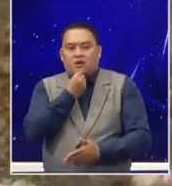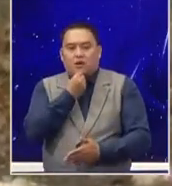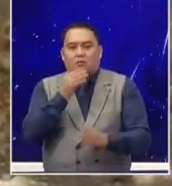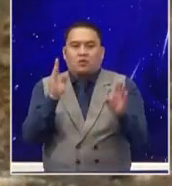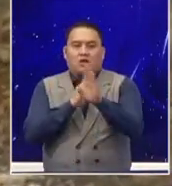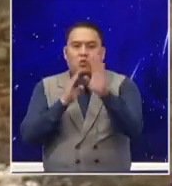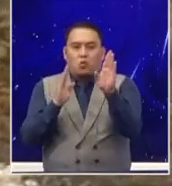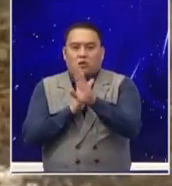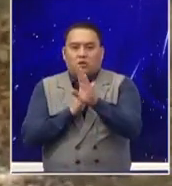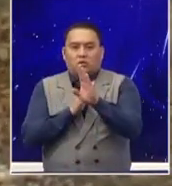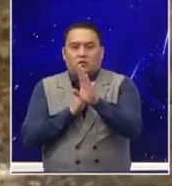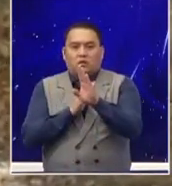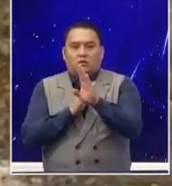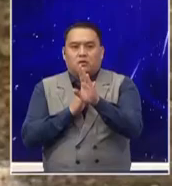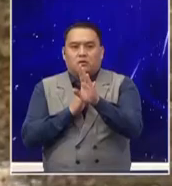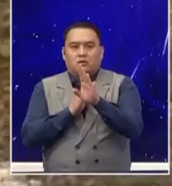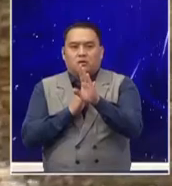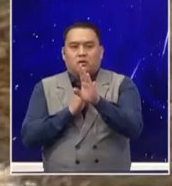природы.